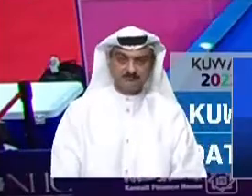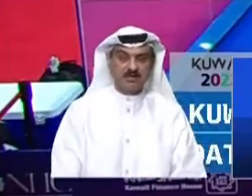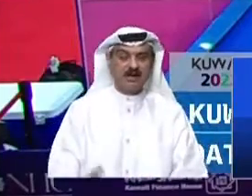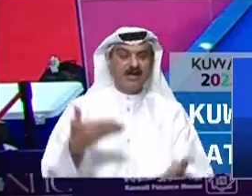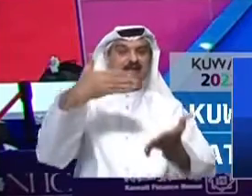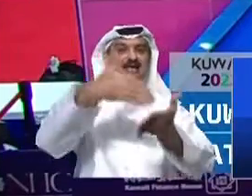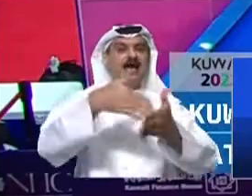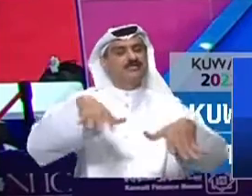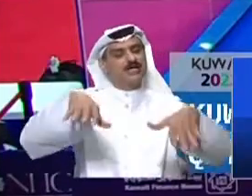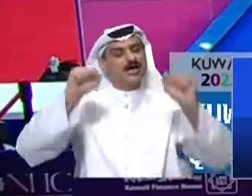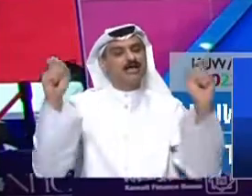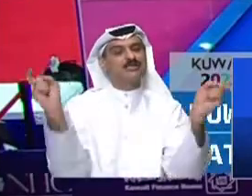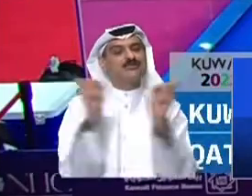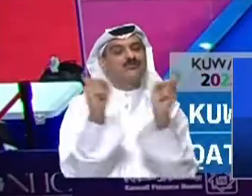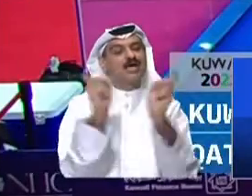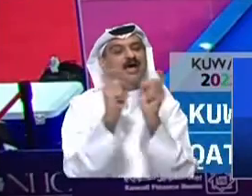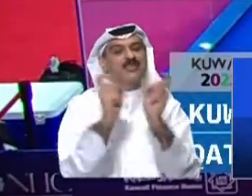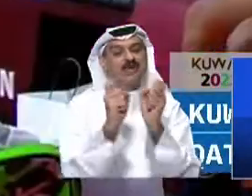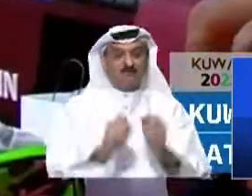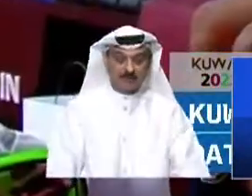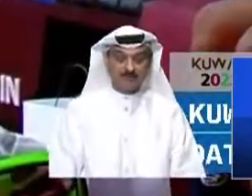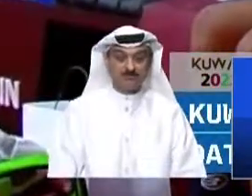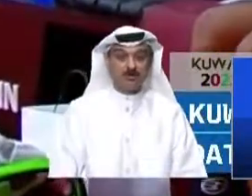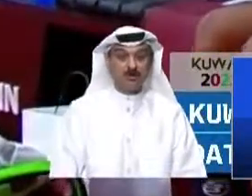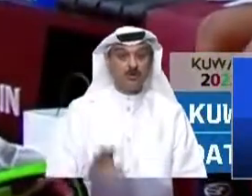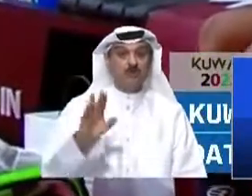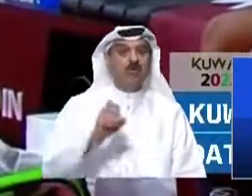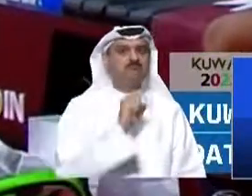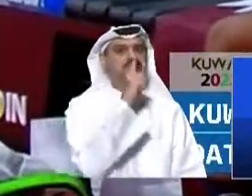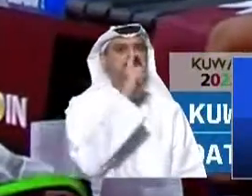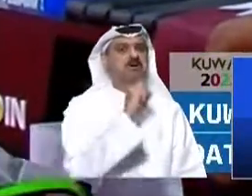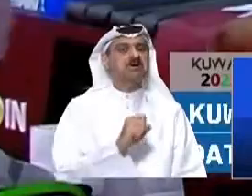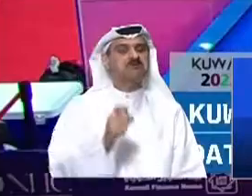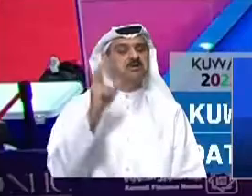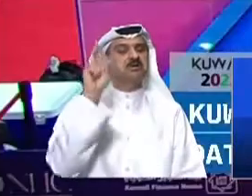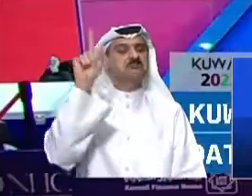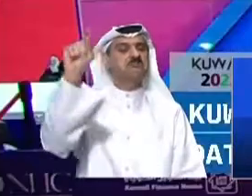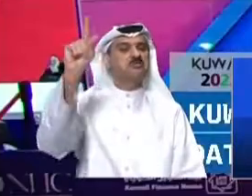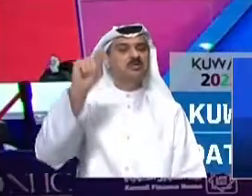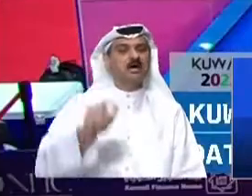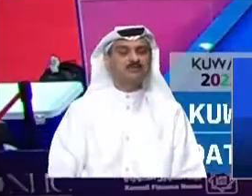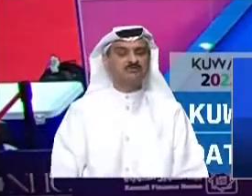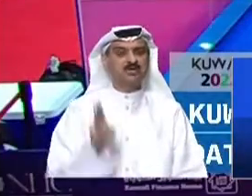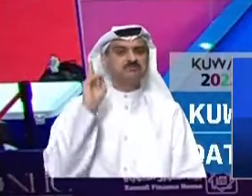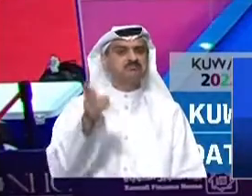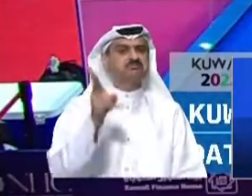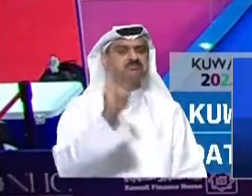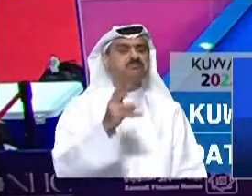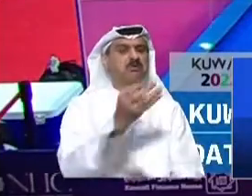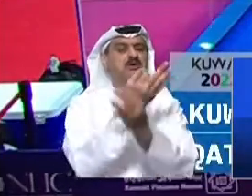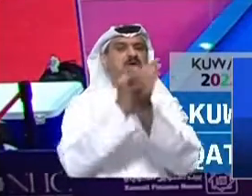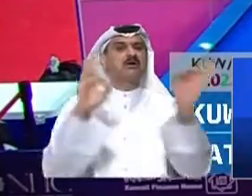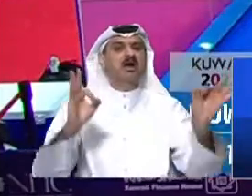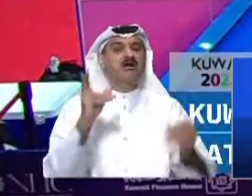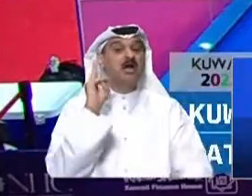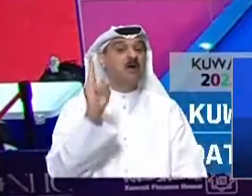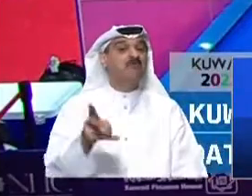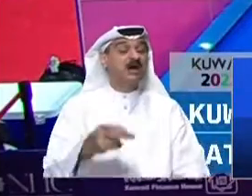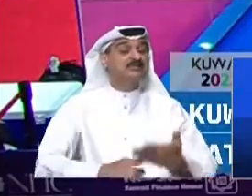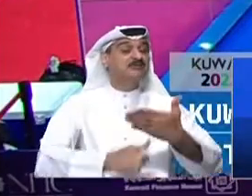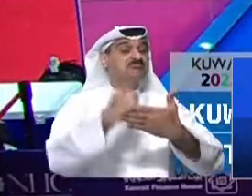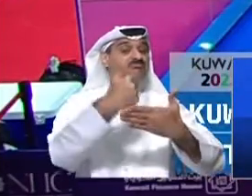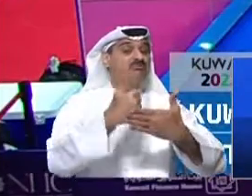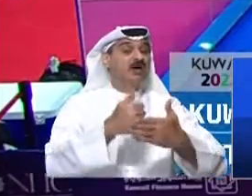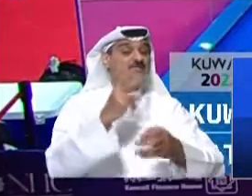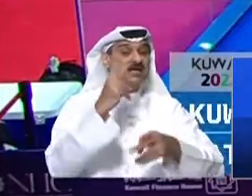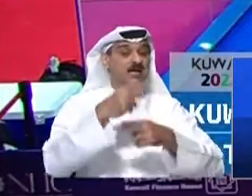لعبة البادل والتي شهدت حضورا قطريا مميزا، لا سيما بعد الانتصار على منتخب الوطني